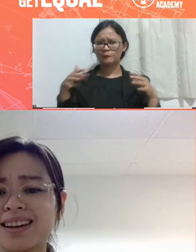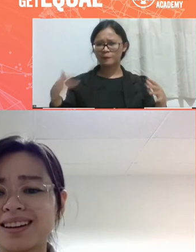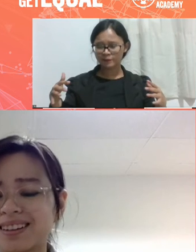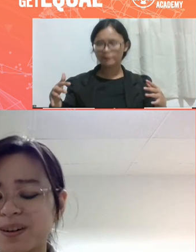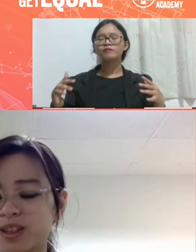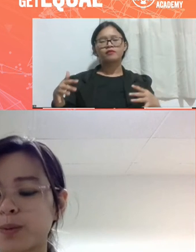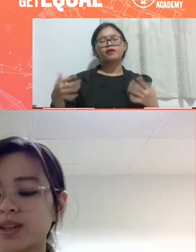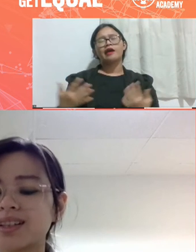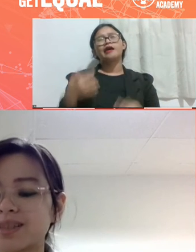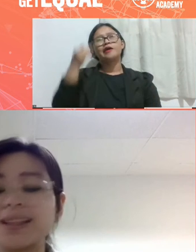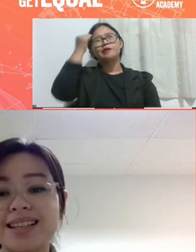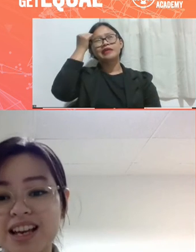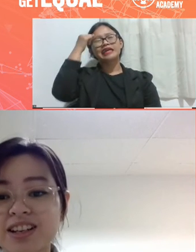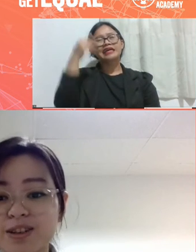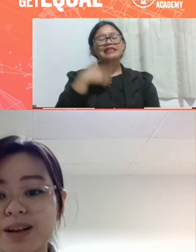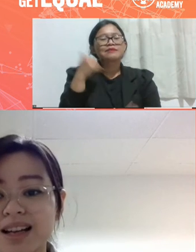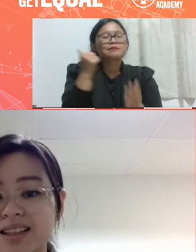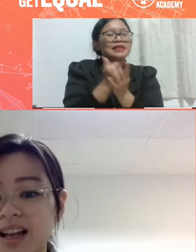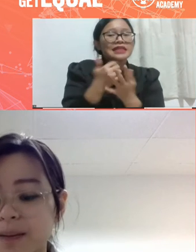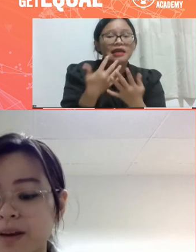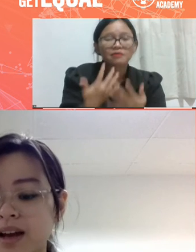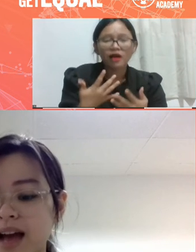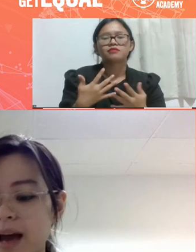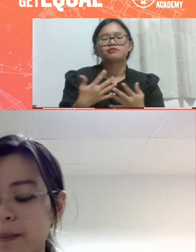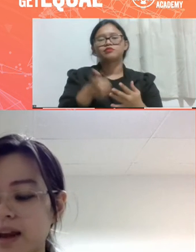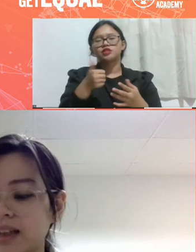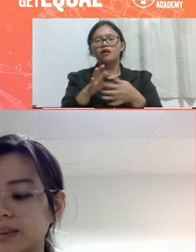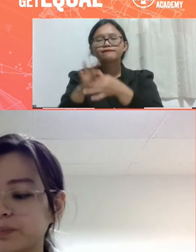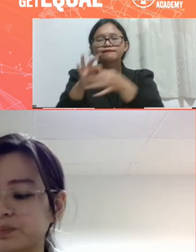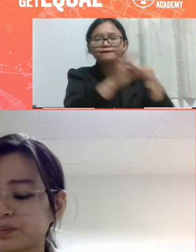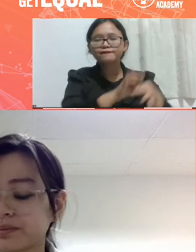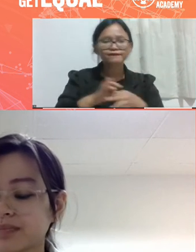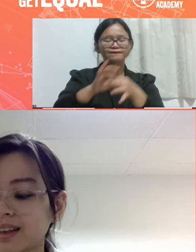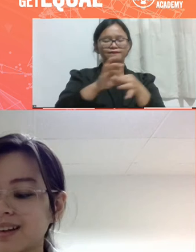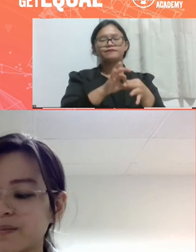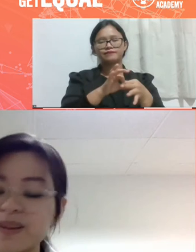I think what's important is mitigation juga sih dalam apa ya